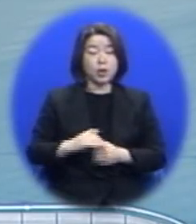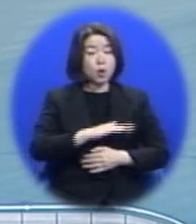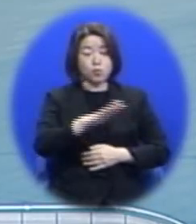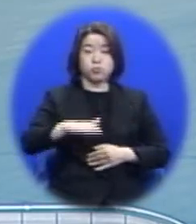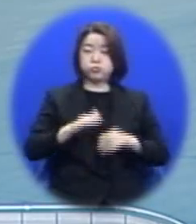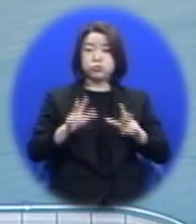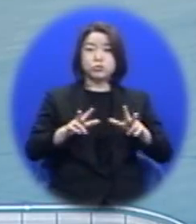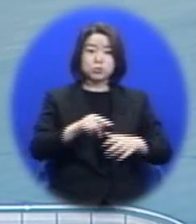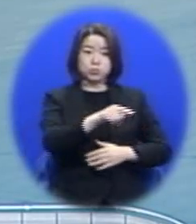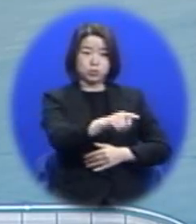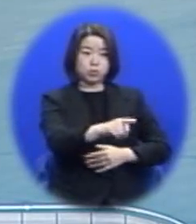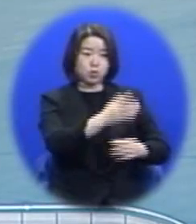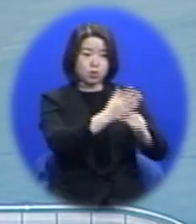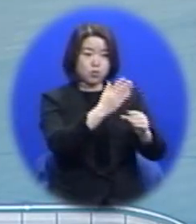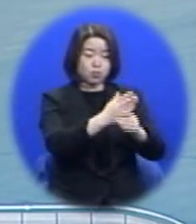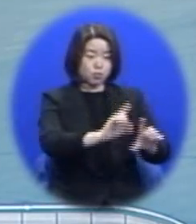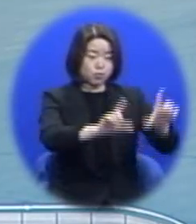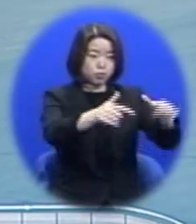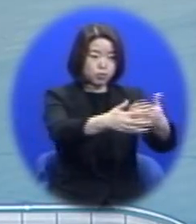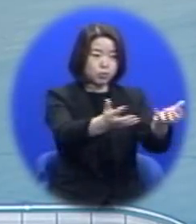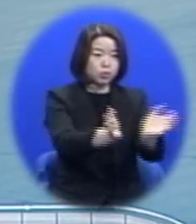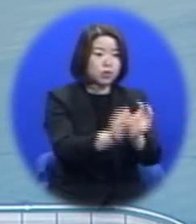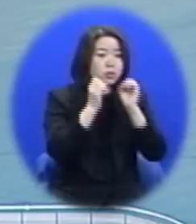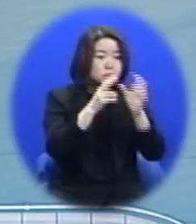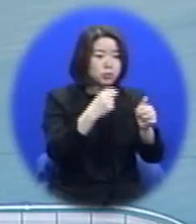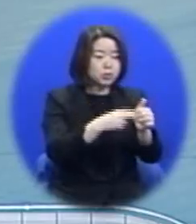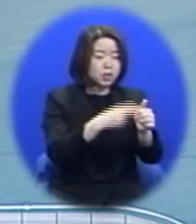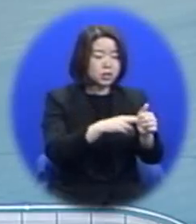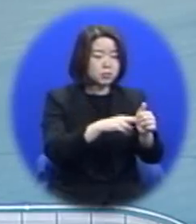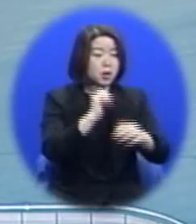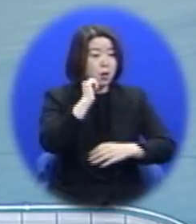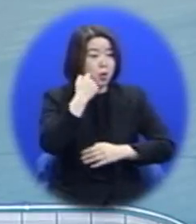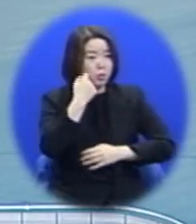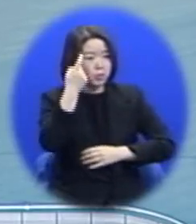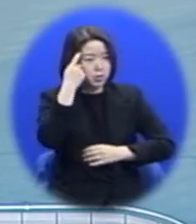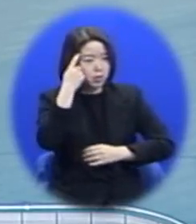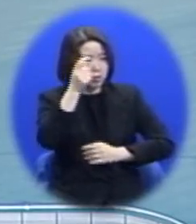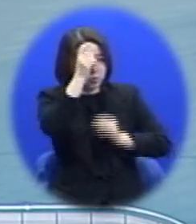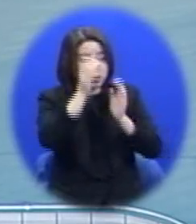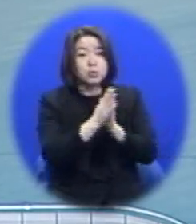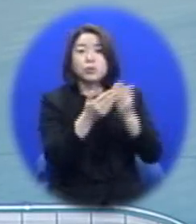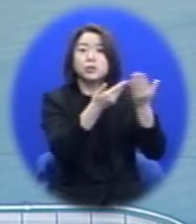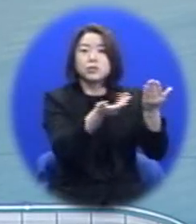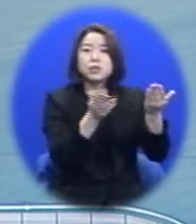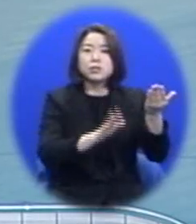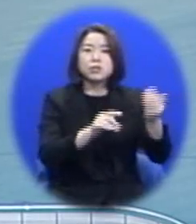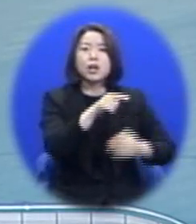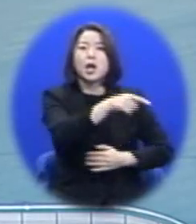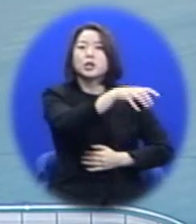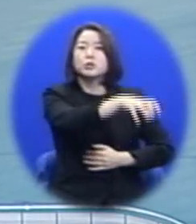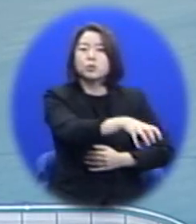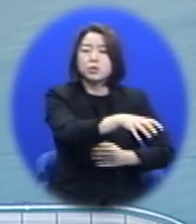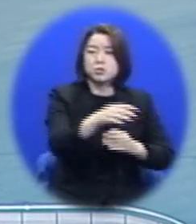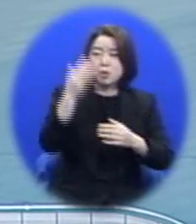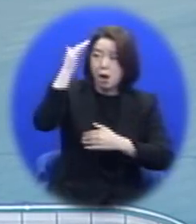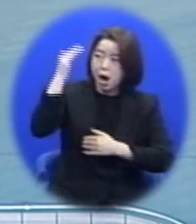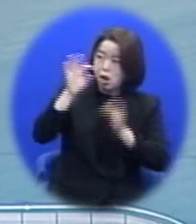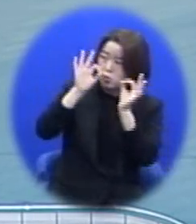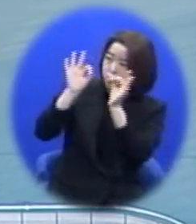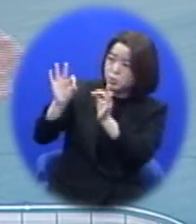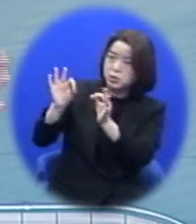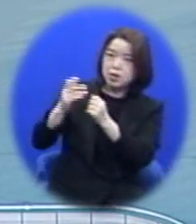우리는 지금 그 중동에 있는 선교사님들이 위험하다고 생각해서 그렇게 기도했는데 그곳에서 한국을 보니까